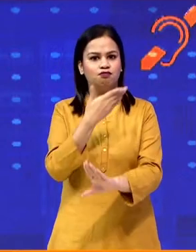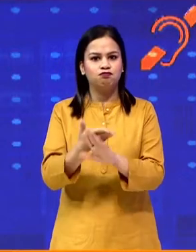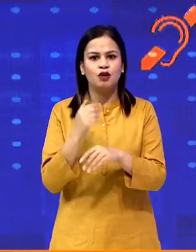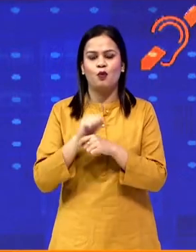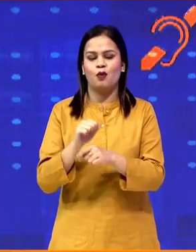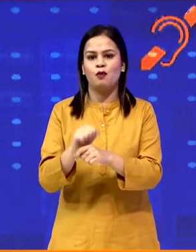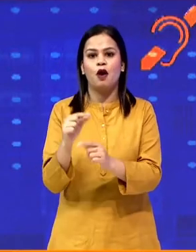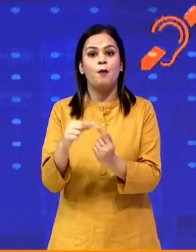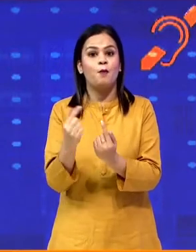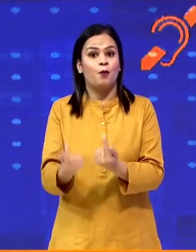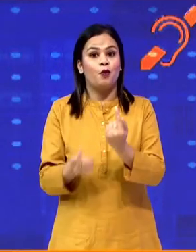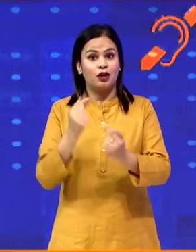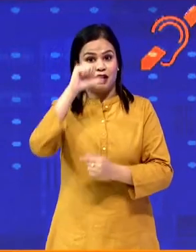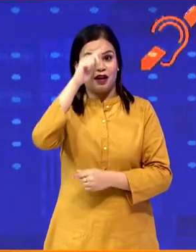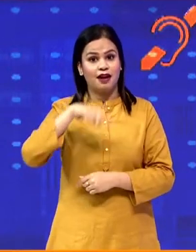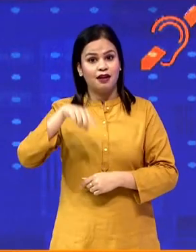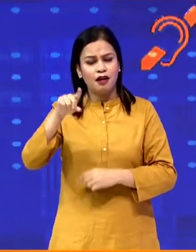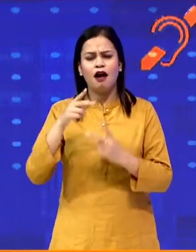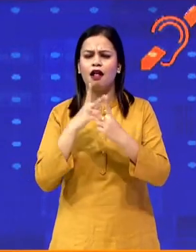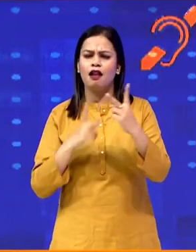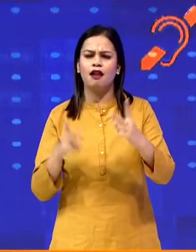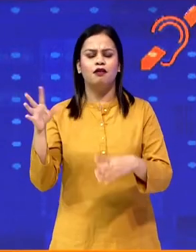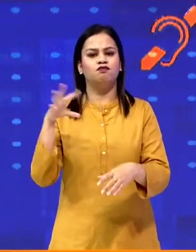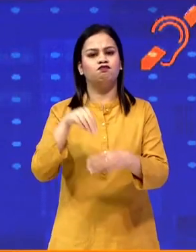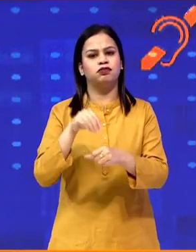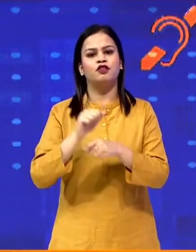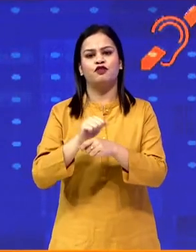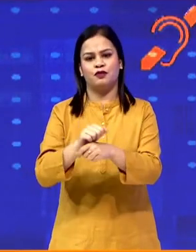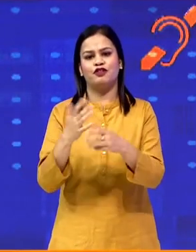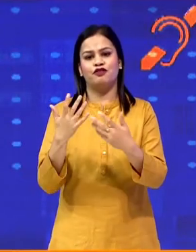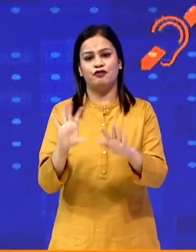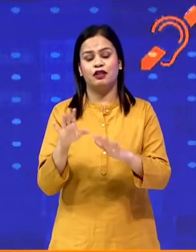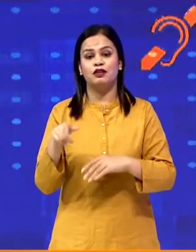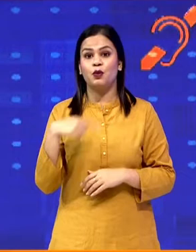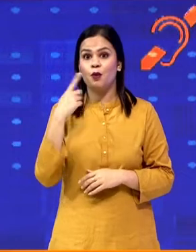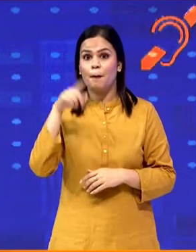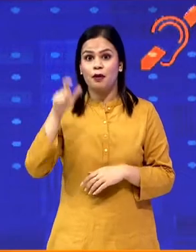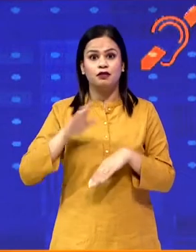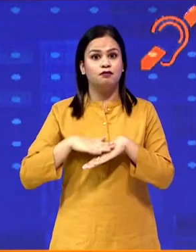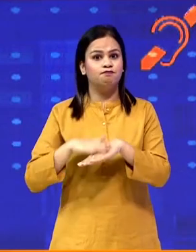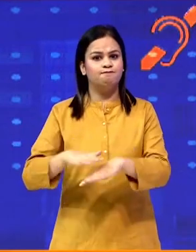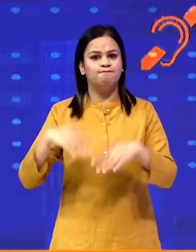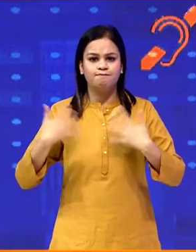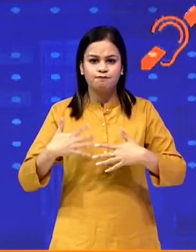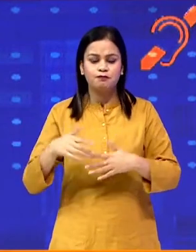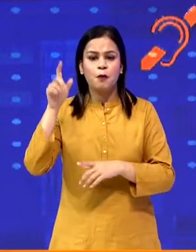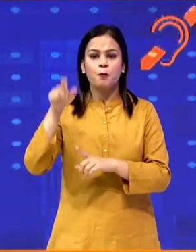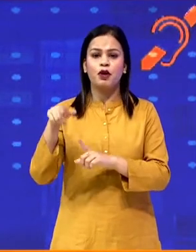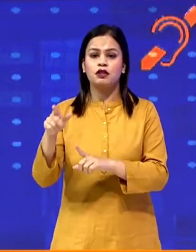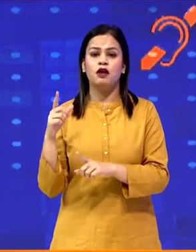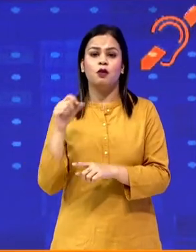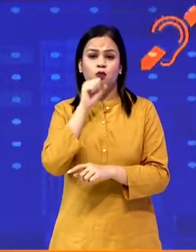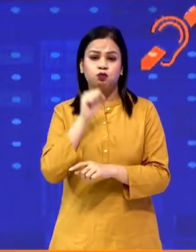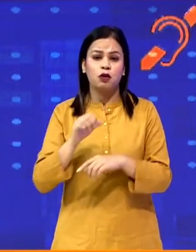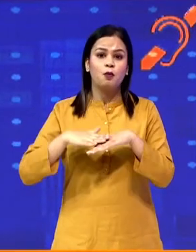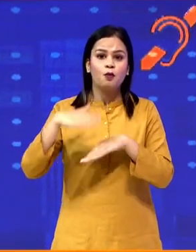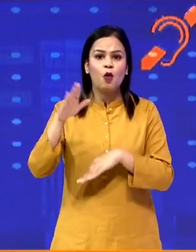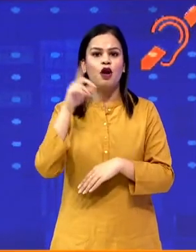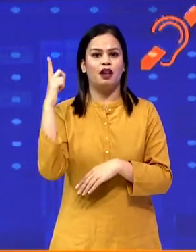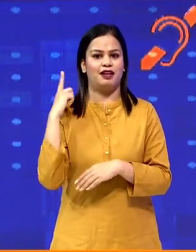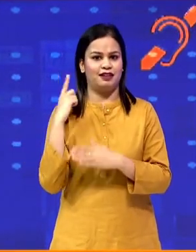देश की राजनीति का हर रंग देखा है देश के सबसे अनुभवी सबसे सीनरी नेताओं में से एक